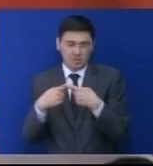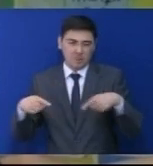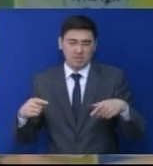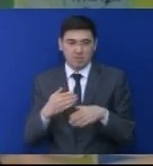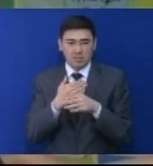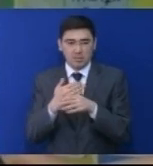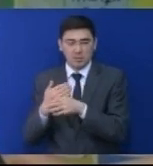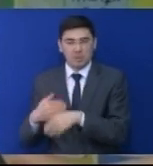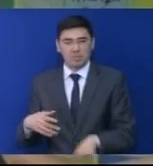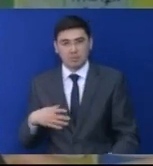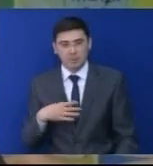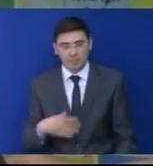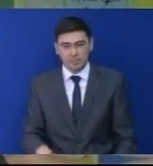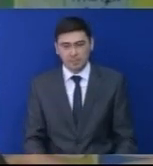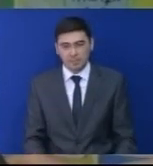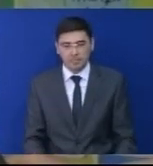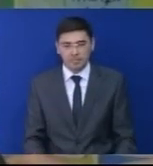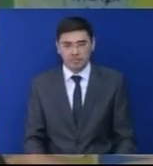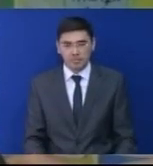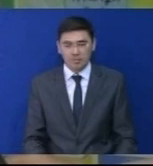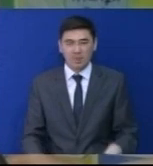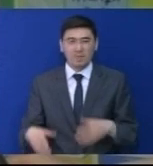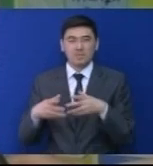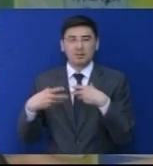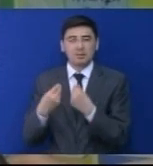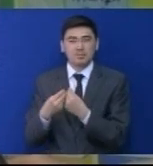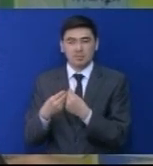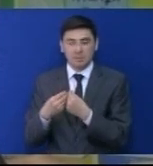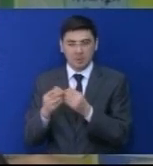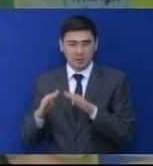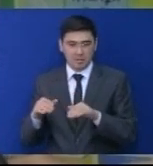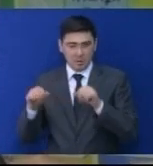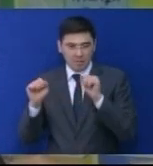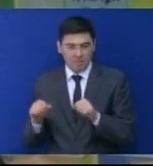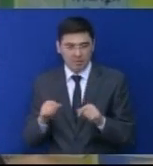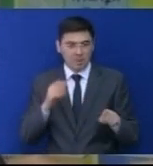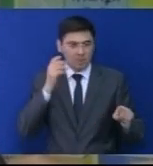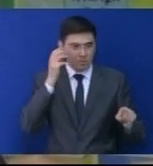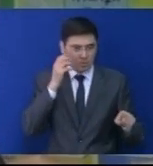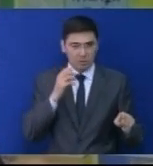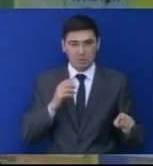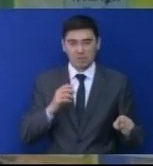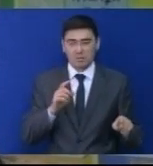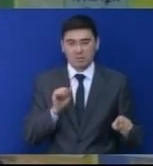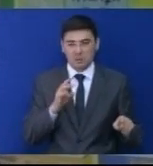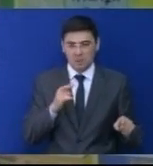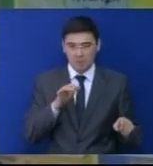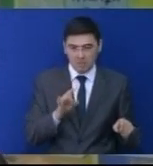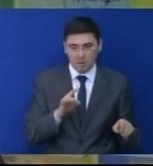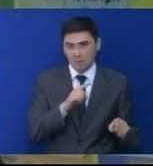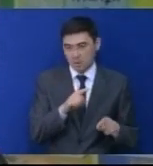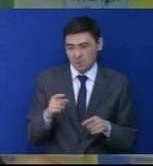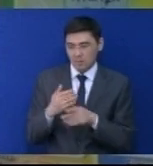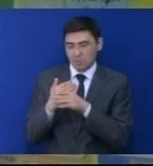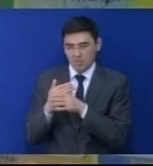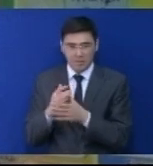В плане многодетных семей, опять же... Көп балалы отбасыларға бізде психологтың, заңгер мен әлеуметтік қызметкердің қызметі тегін